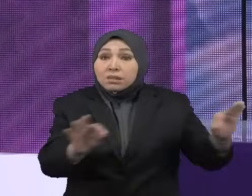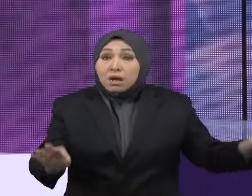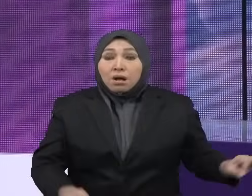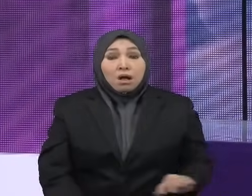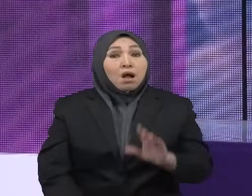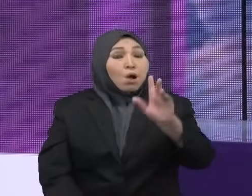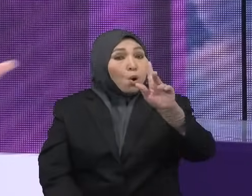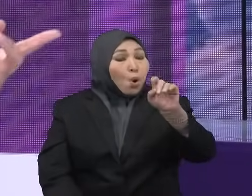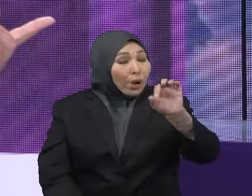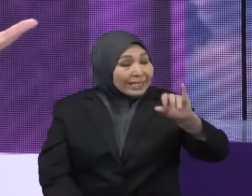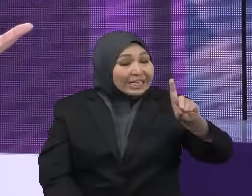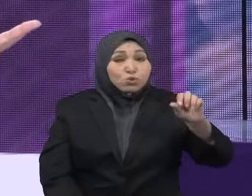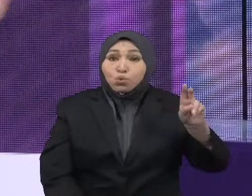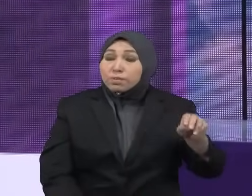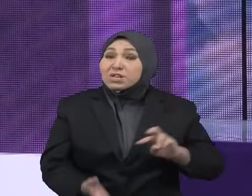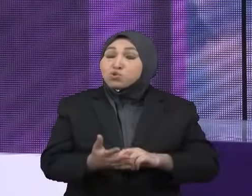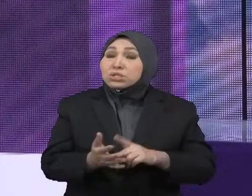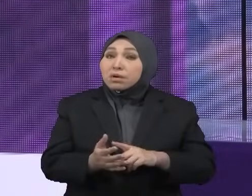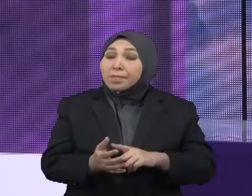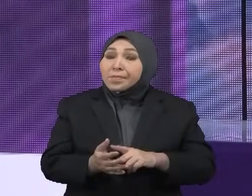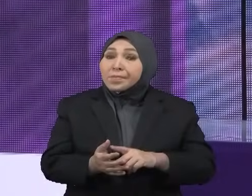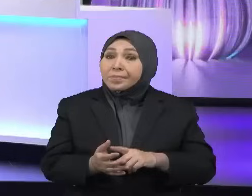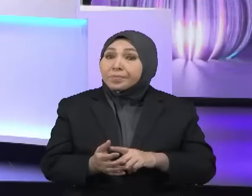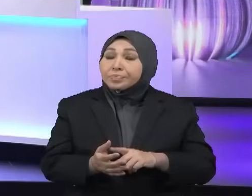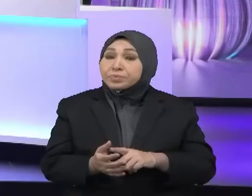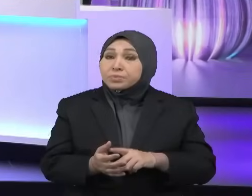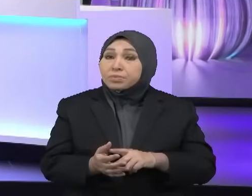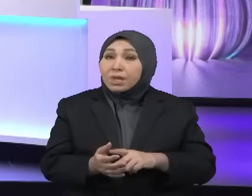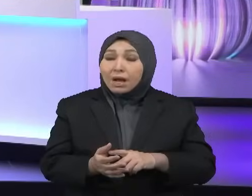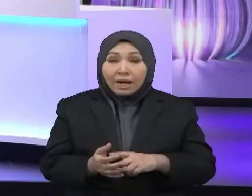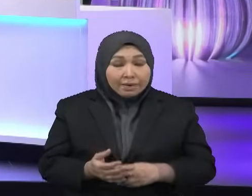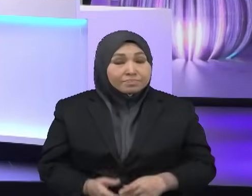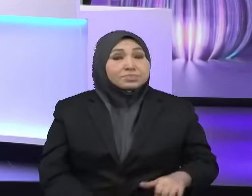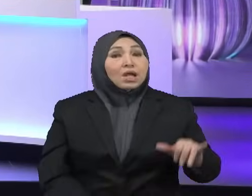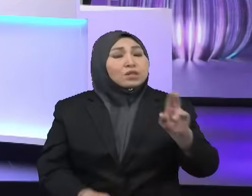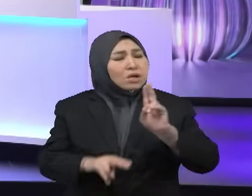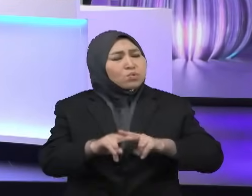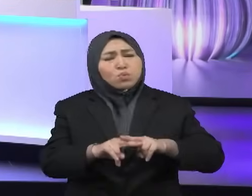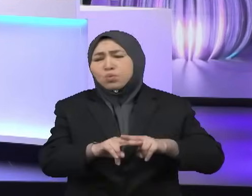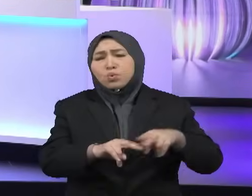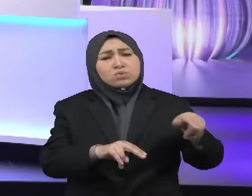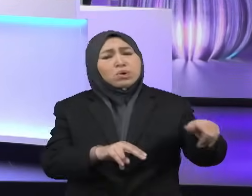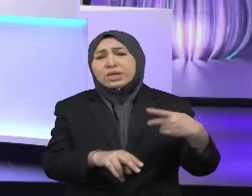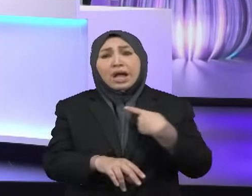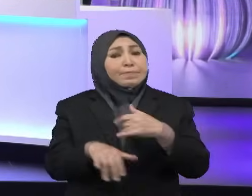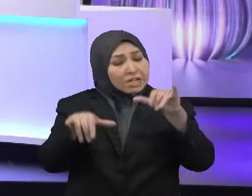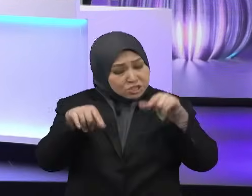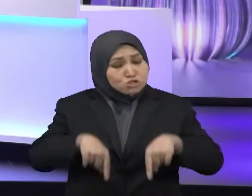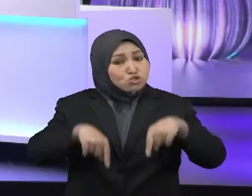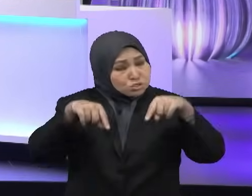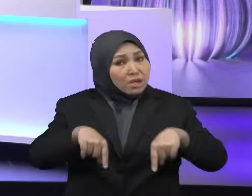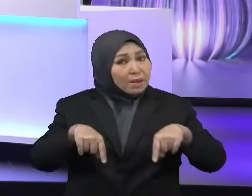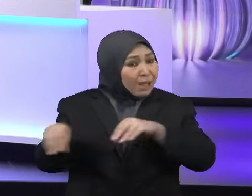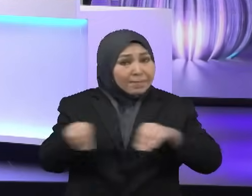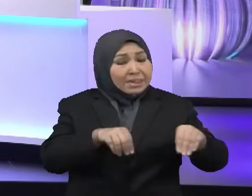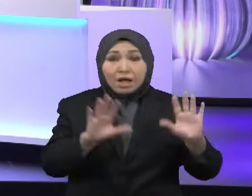perkataan qa'idun, maksudnya istilah apa Ustaz dalam bahasa Terengganunya? Nyenggek. Ha, kan? Dia duduk, dia kata kami di sini kami tak akan